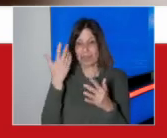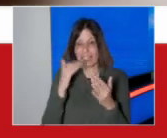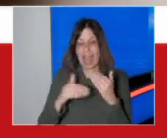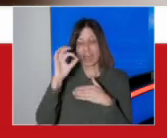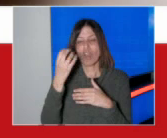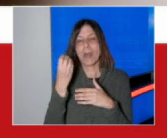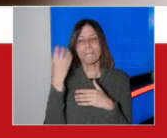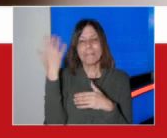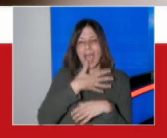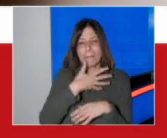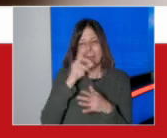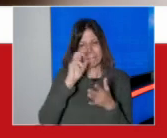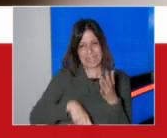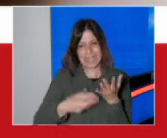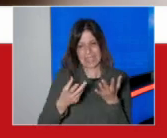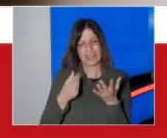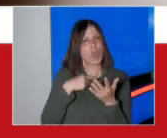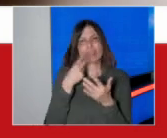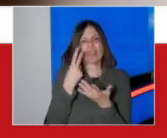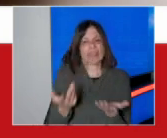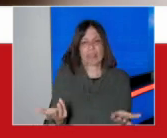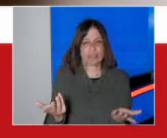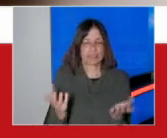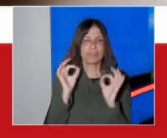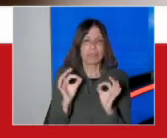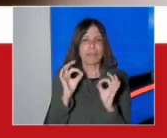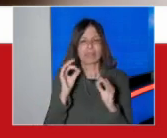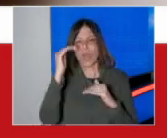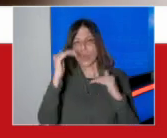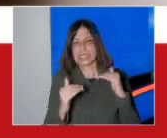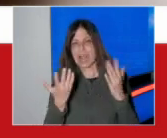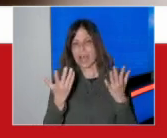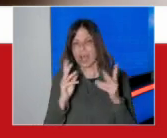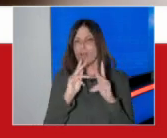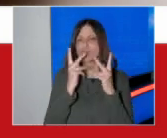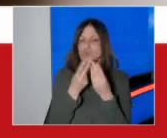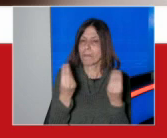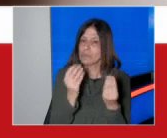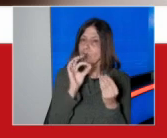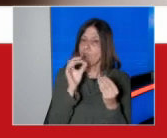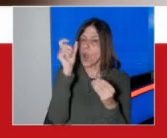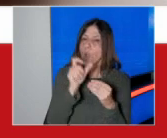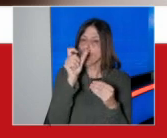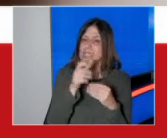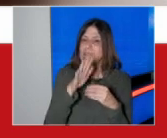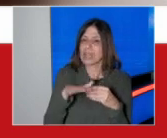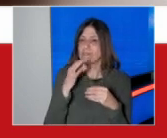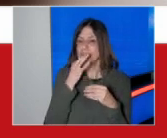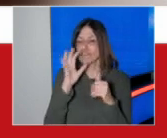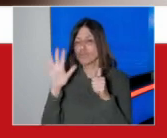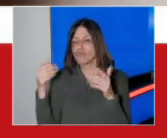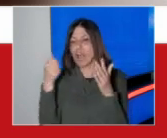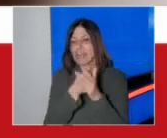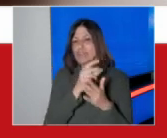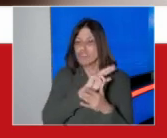הפחם, של המס על הפחם, אבל אנחנו לא נראה כאן איזה באמת הוזלה. בהחלט. קבוצה מסוימת של אוכלוסייה, שהורים לילדים גילאי 6 עד